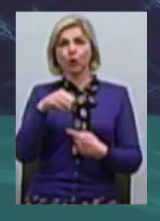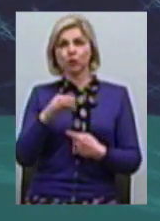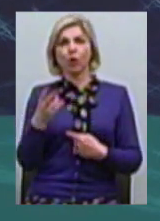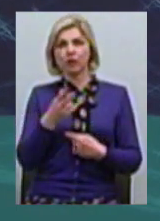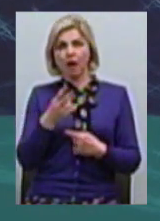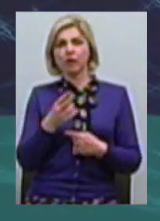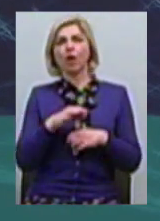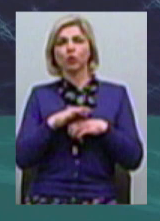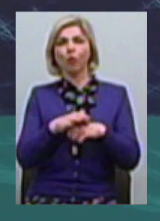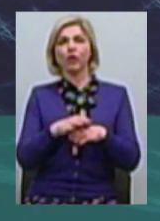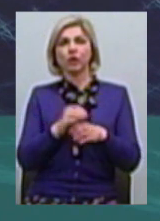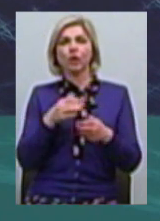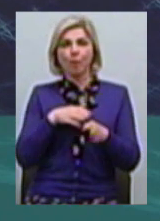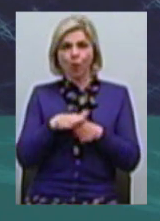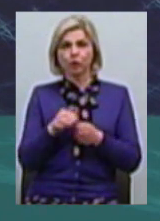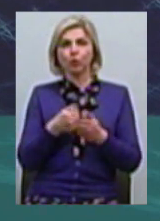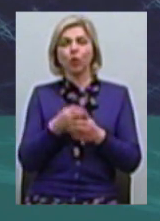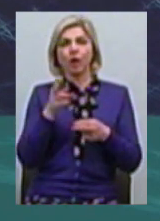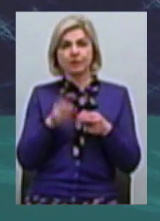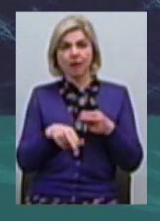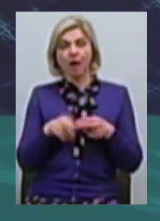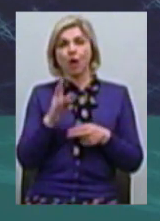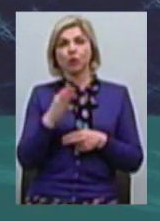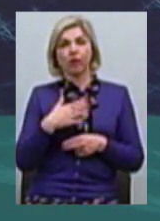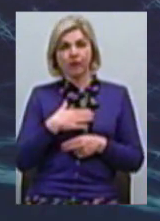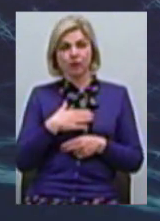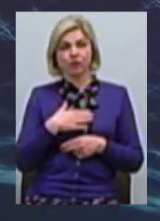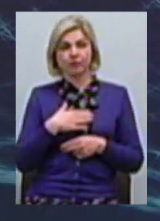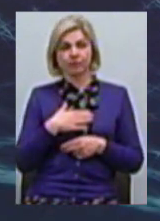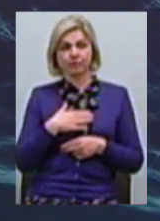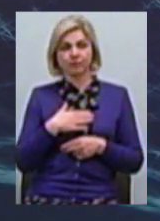доводить полностью до конца, но, как говорится,